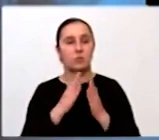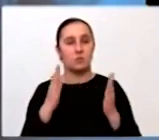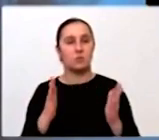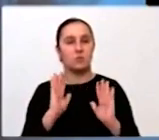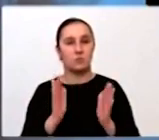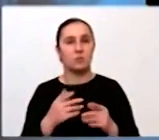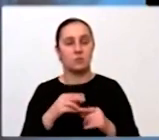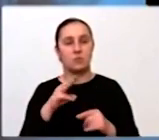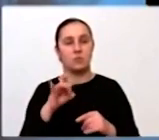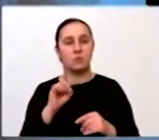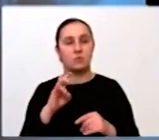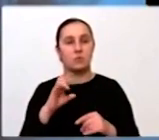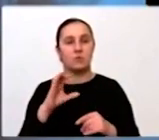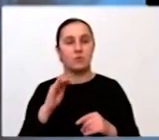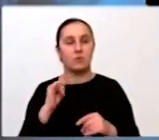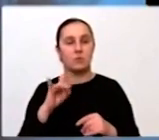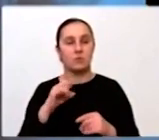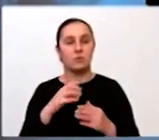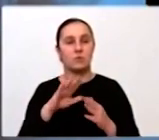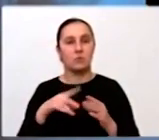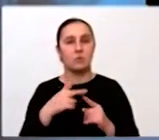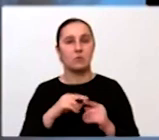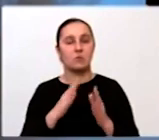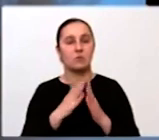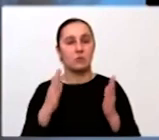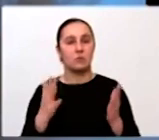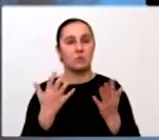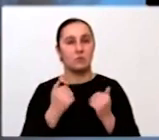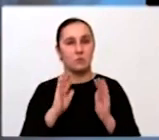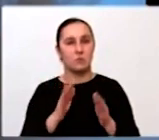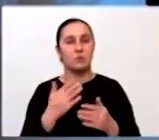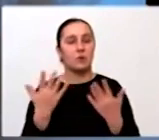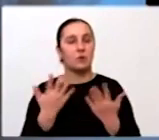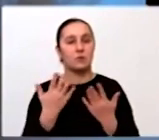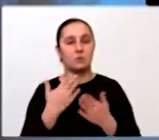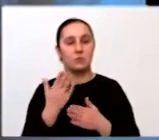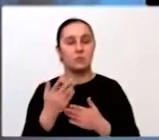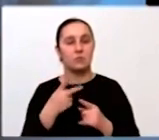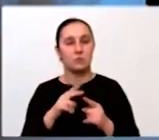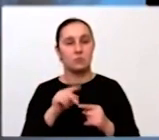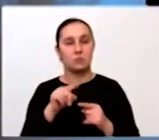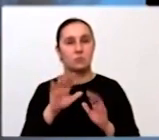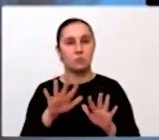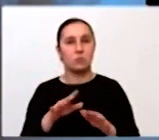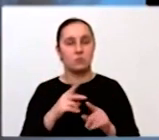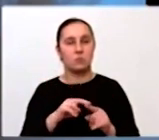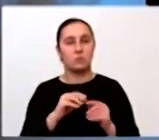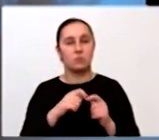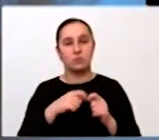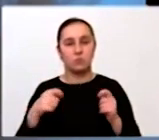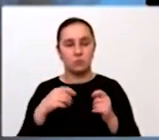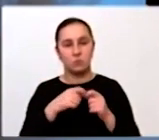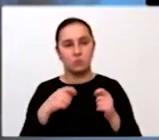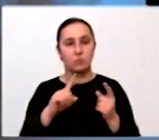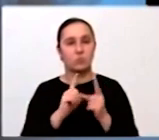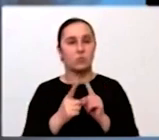olamiz. Transformatsiya orqali, demak, kattalashtirib olamiz. Qaysi tarafga tortsak, shu tarafga cho'zilib,